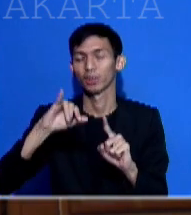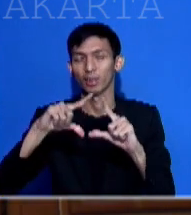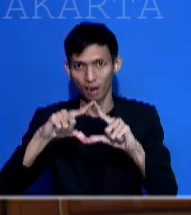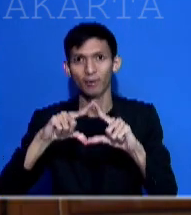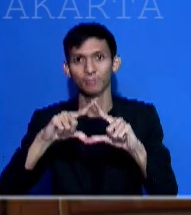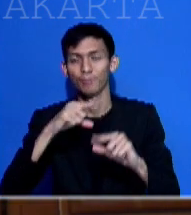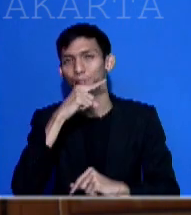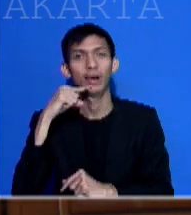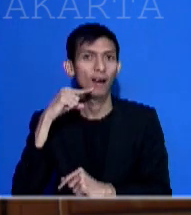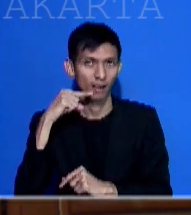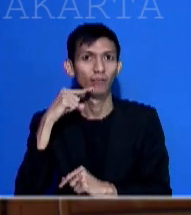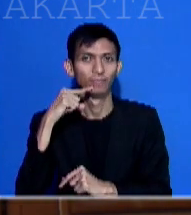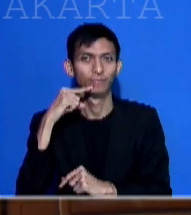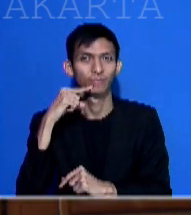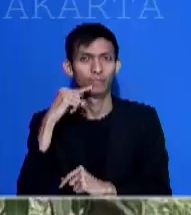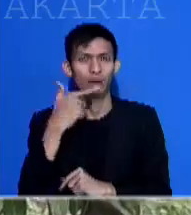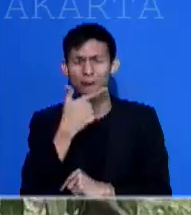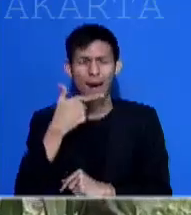wohipun sarta raosipun manis sanget.